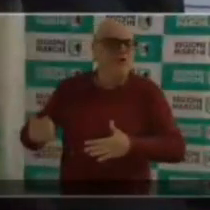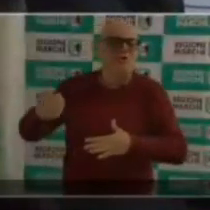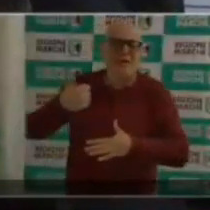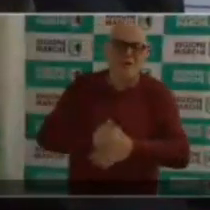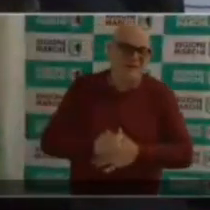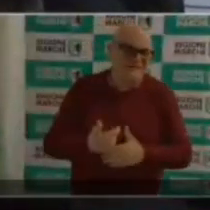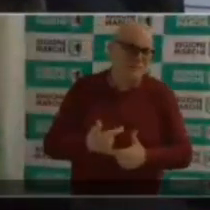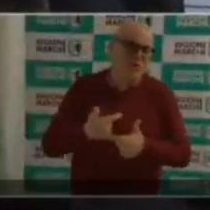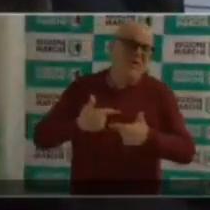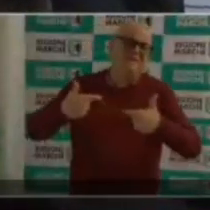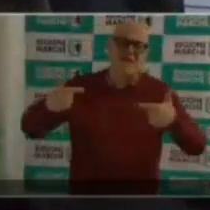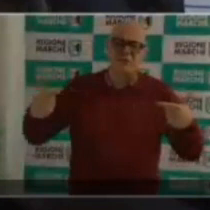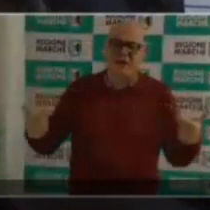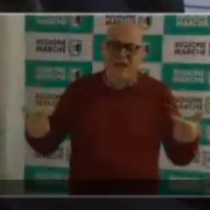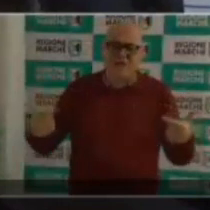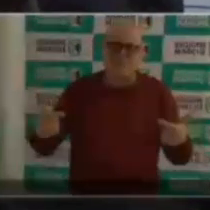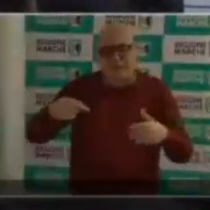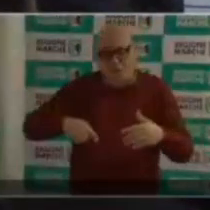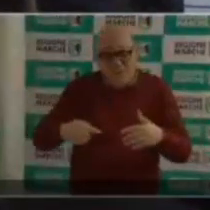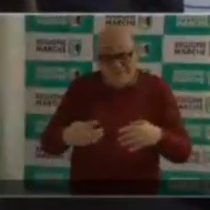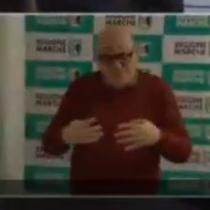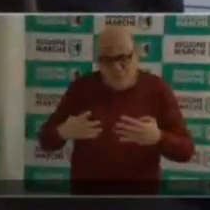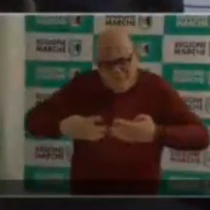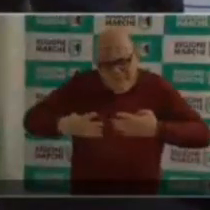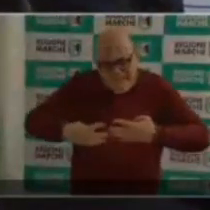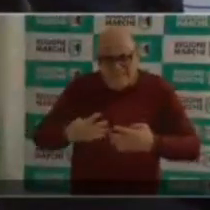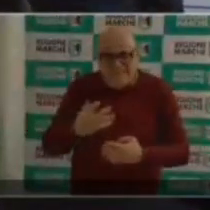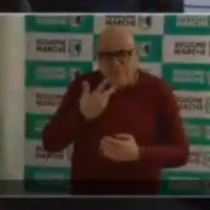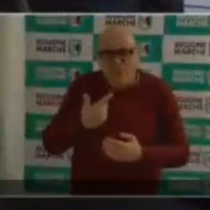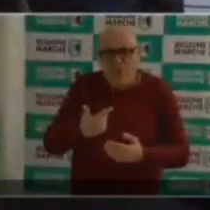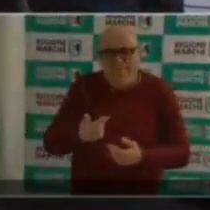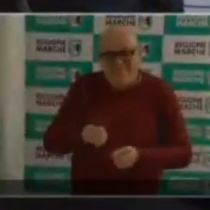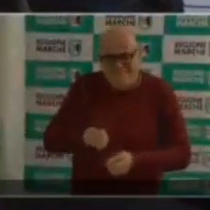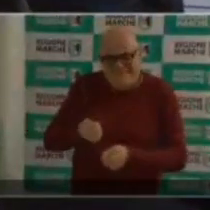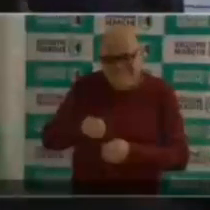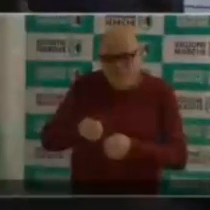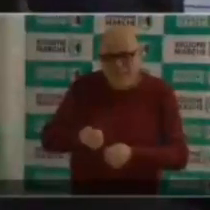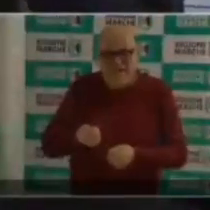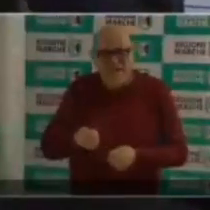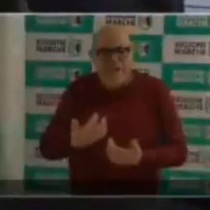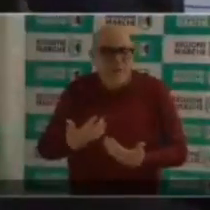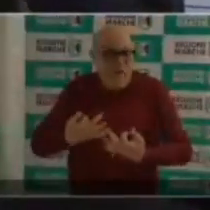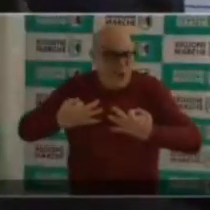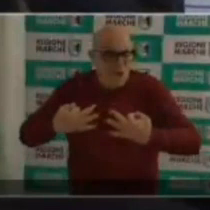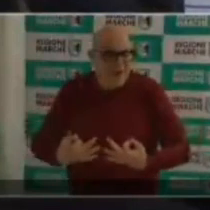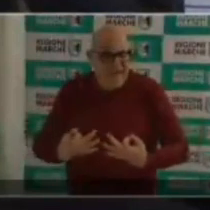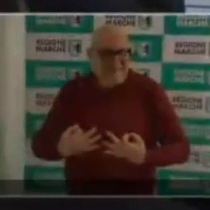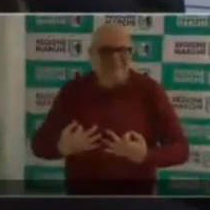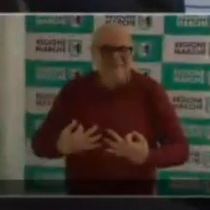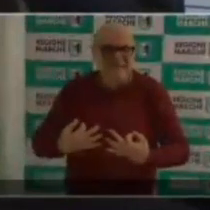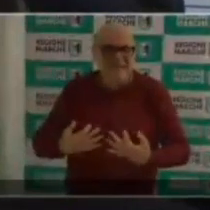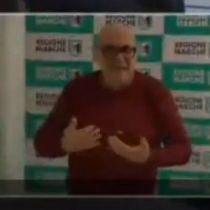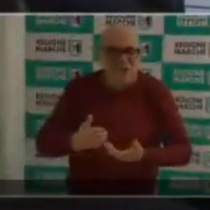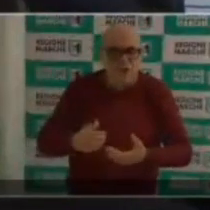e questo nostro meccanismo vuole proprio favorire questa leale collaborazione sia tra lo Stato e